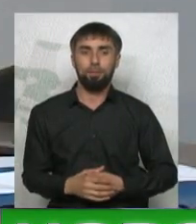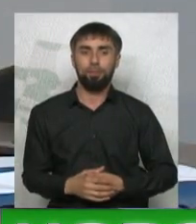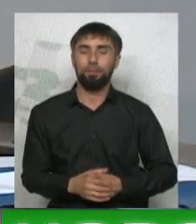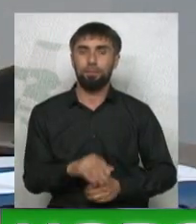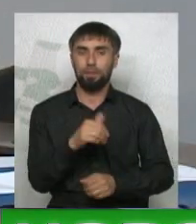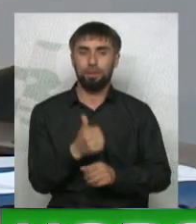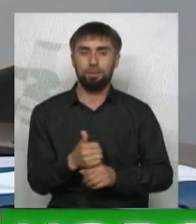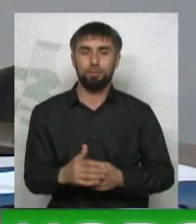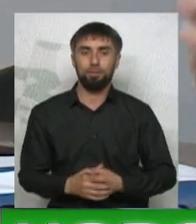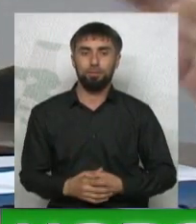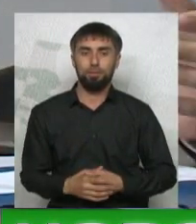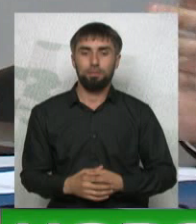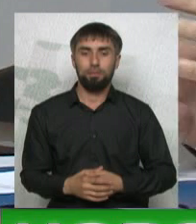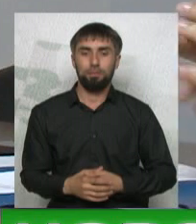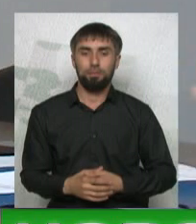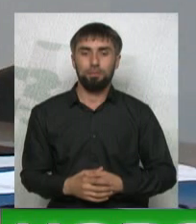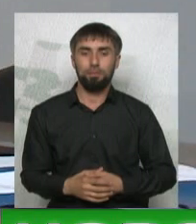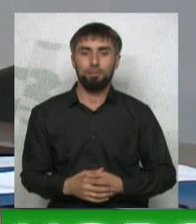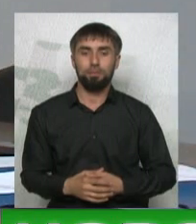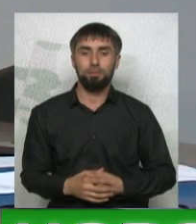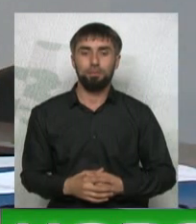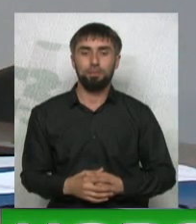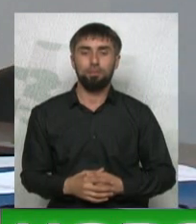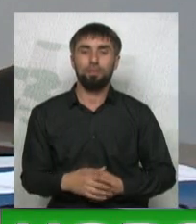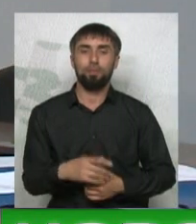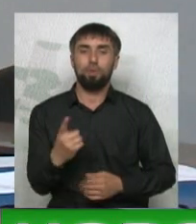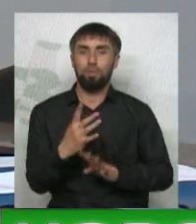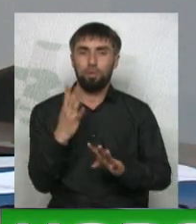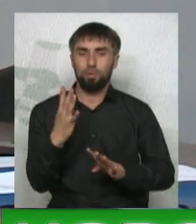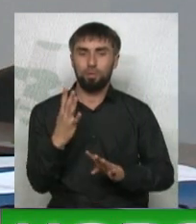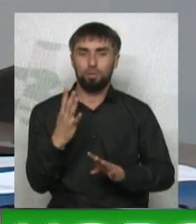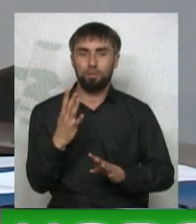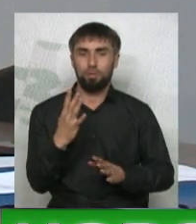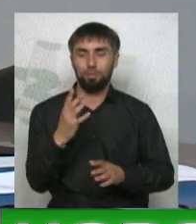Глава в первую очередь поручает, чтобы